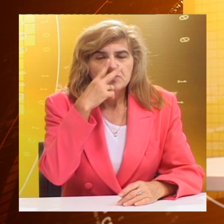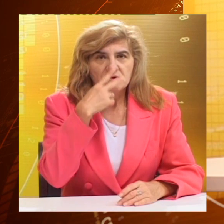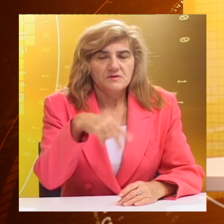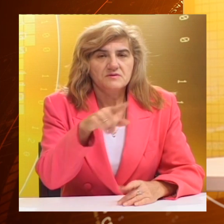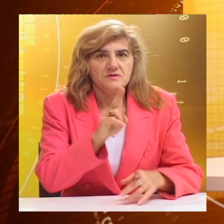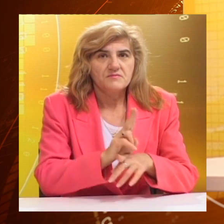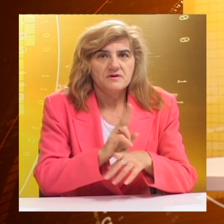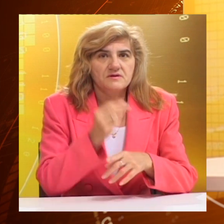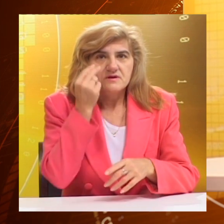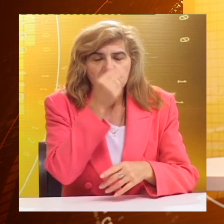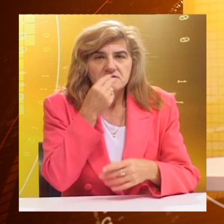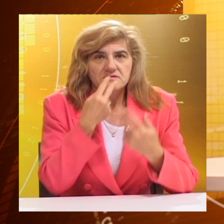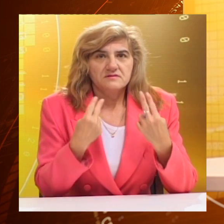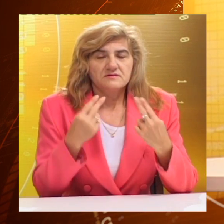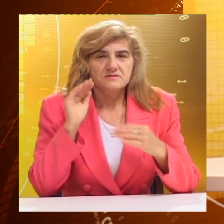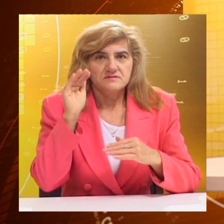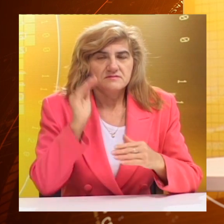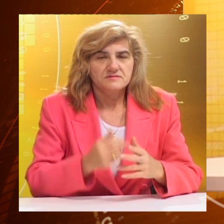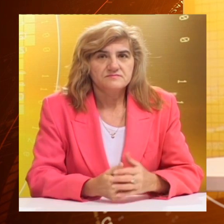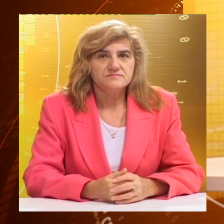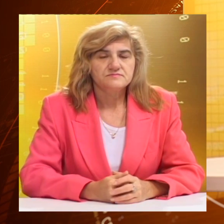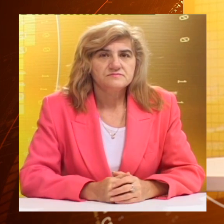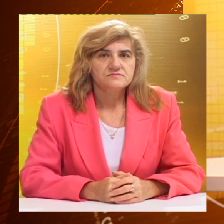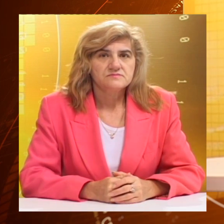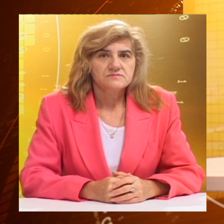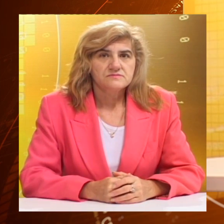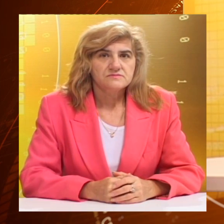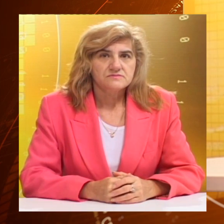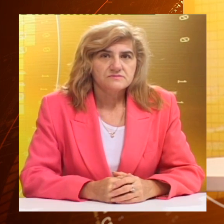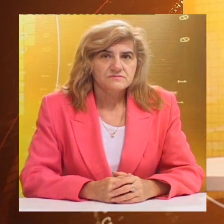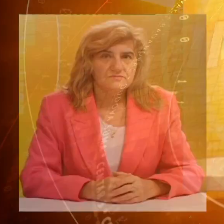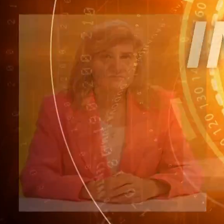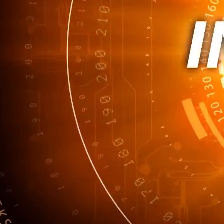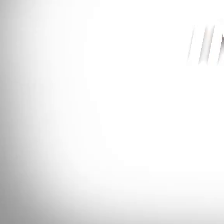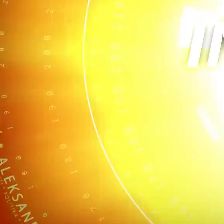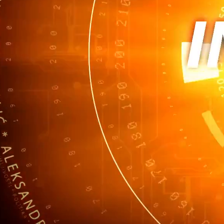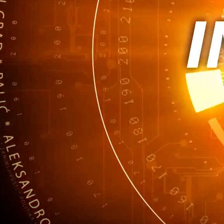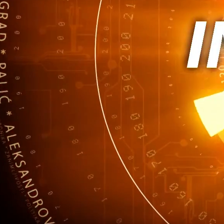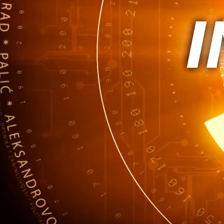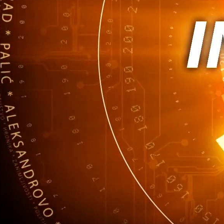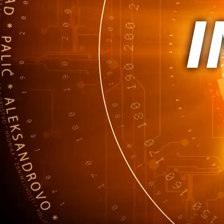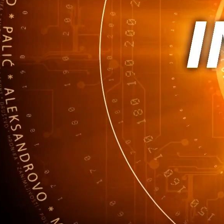Dobro večer, poštovani gledaoci. Pratite nedeljni pregled najvažnijih vesti. Moje ime je Svetozar Dimović.